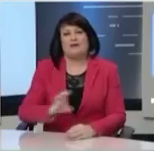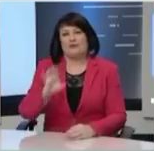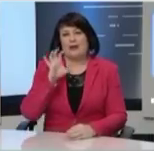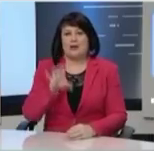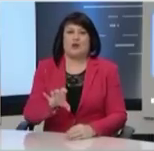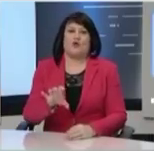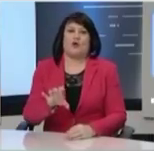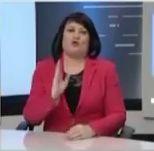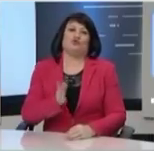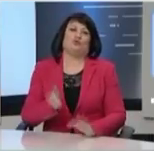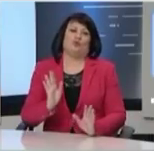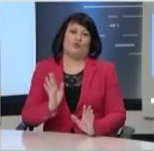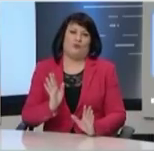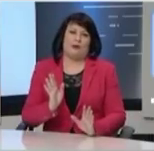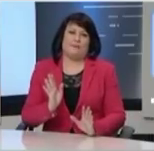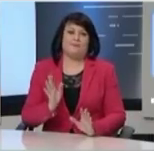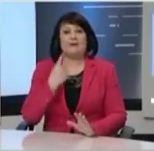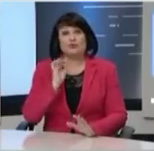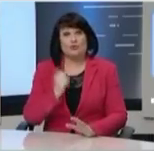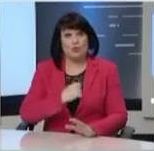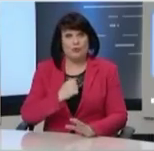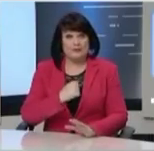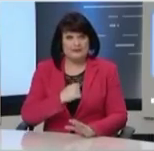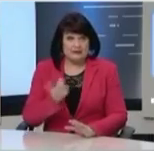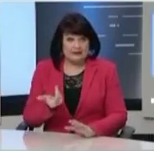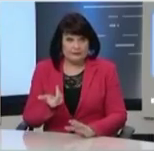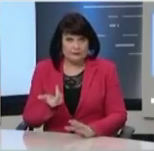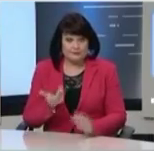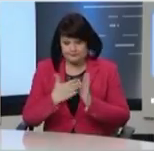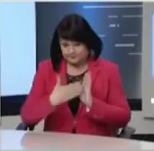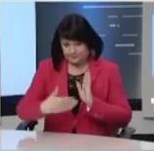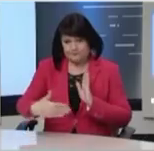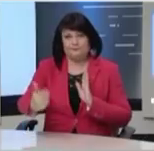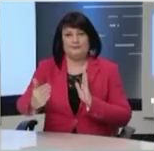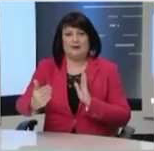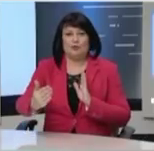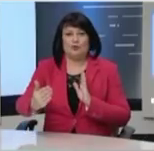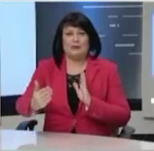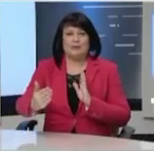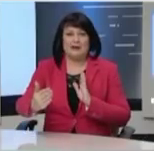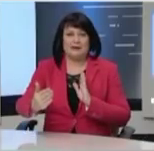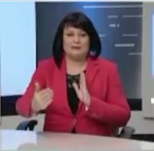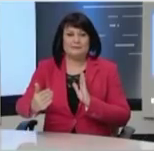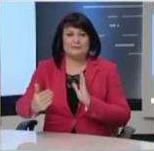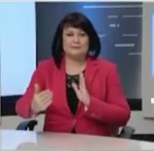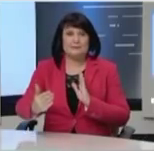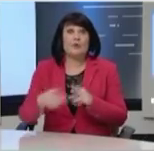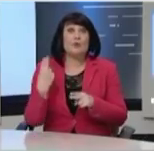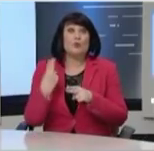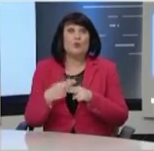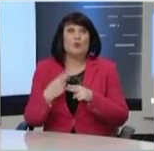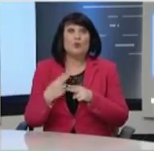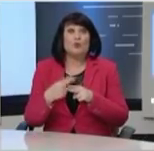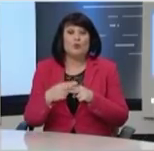χώρα. Γι' αυτό πιστεύω ότι η περίοδος που ανοίγεται από εδώ και στο εξής μπροστά μας είναι η πιο